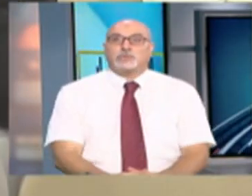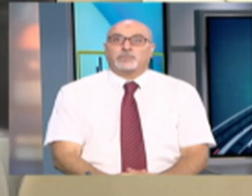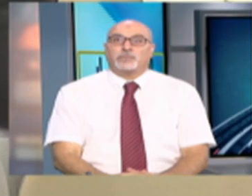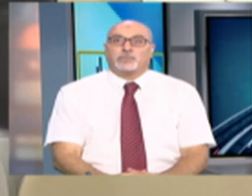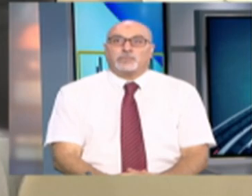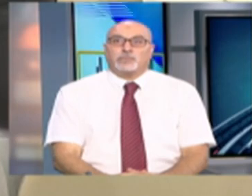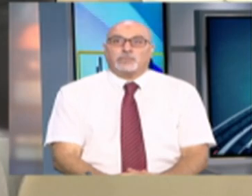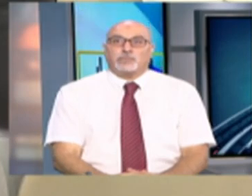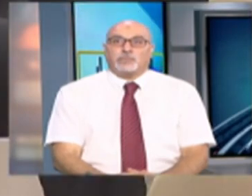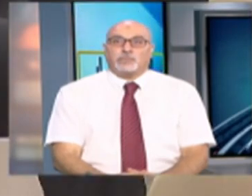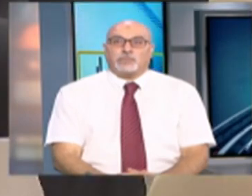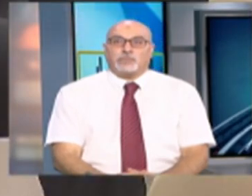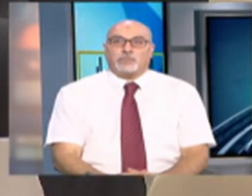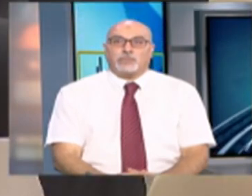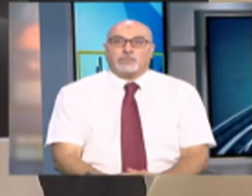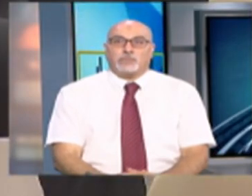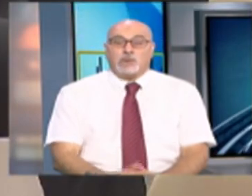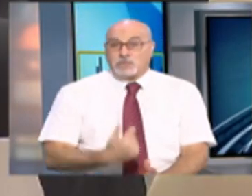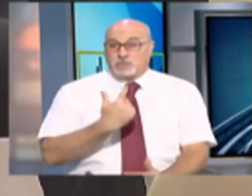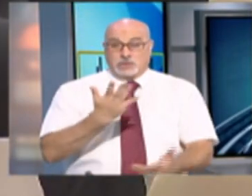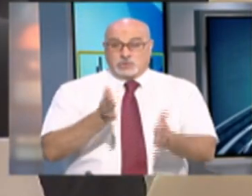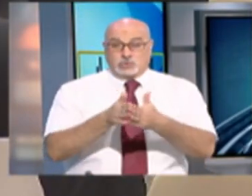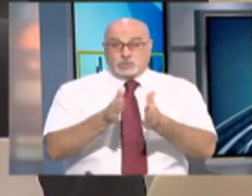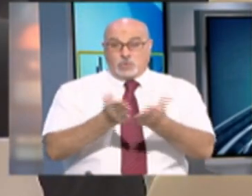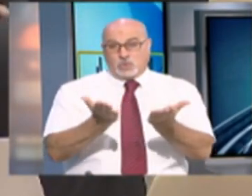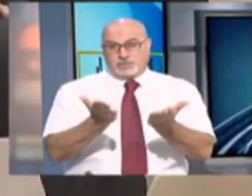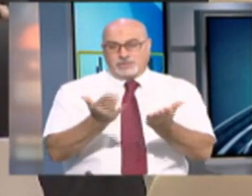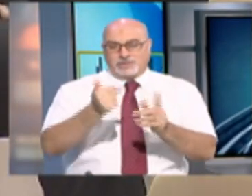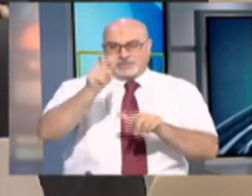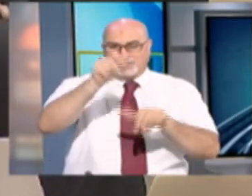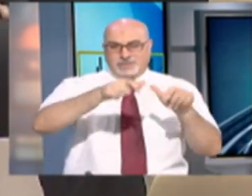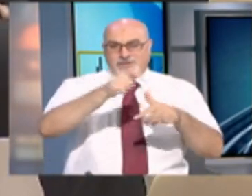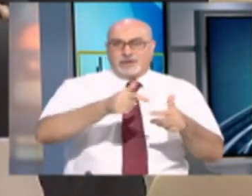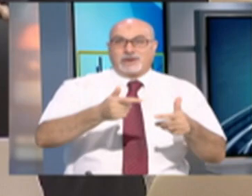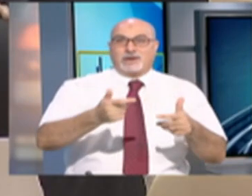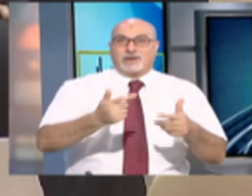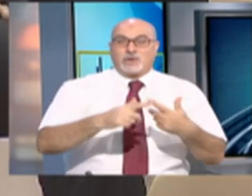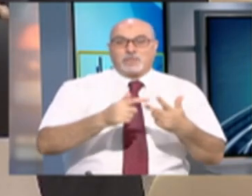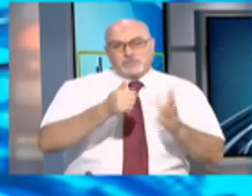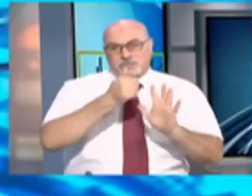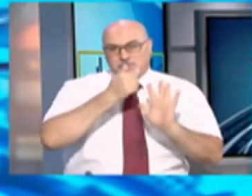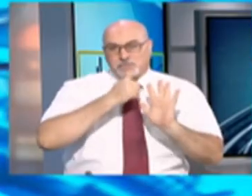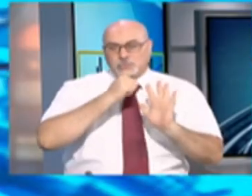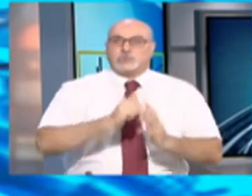كذلك من المواطن ريتما تنجز كل هذه المشاريع يكون صبور نوعا ما.